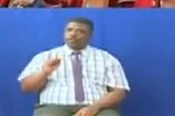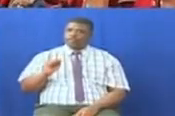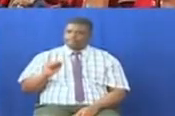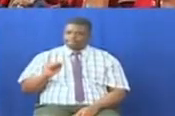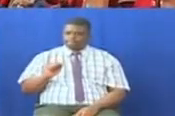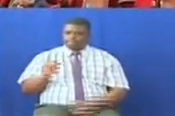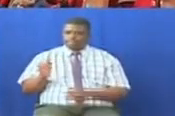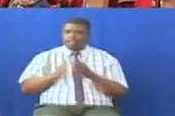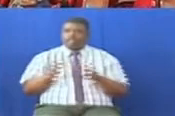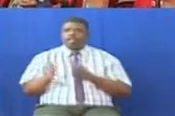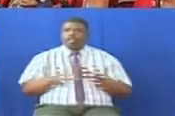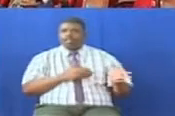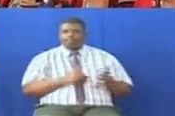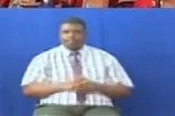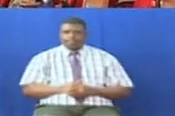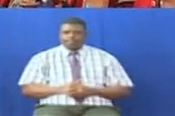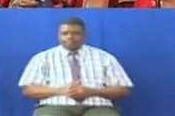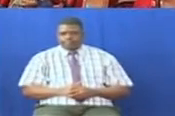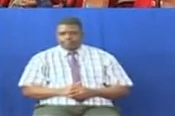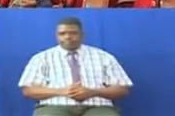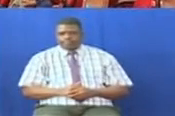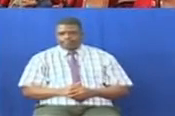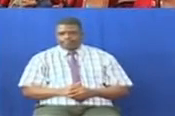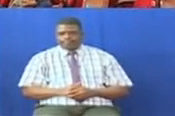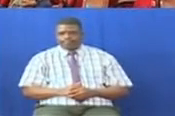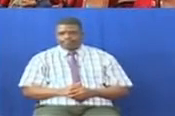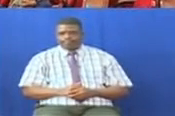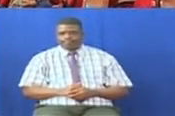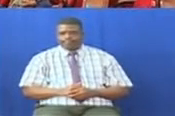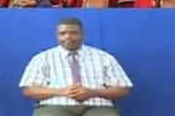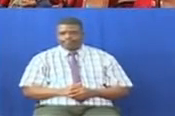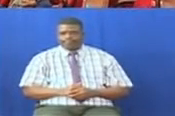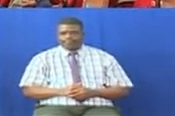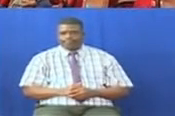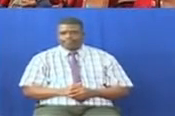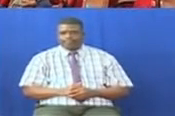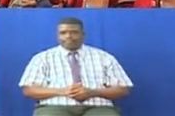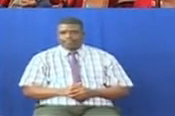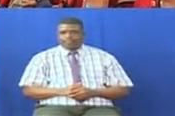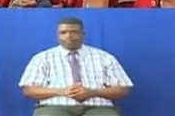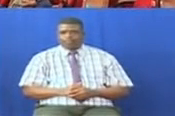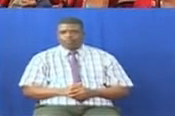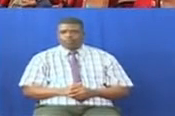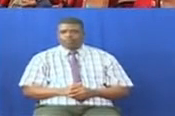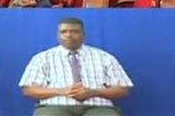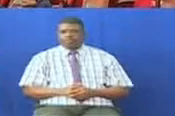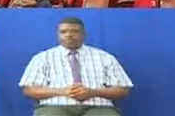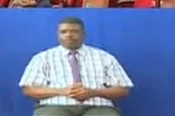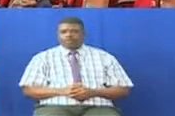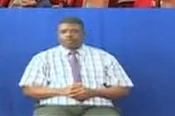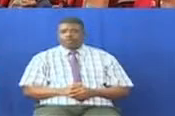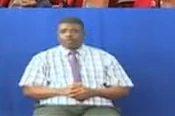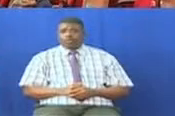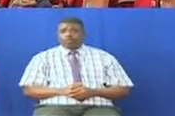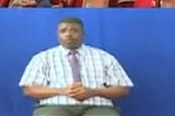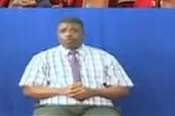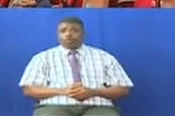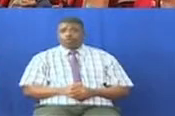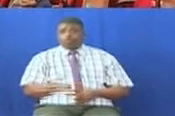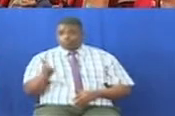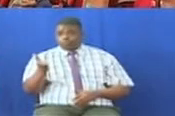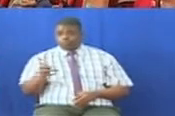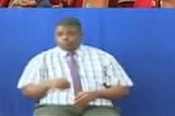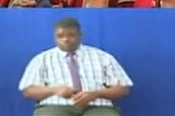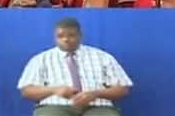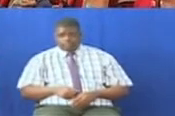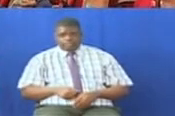kwa nafasi hii ulionipatia. Na Mheshimiwa Naibu Spika, nipongeze sana kamati ya laki kwa kazi kubwa walioifanya, kwa